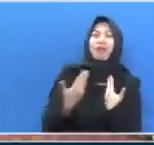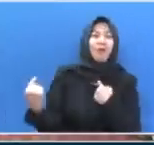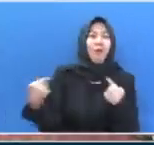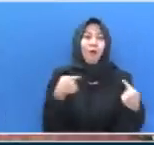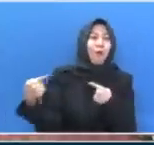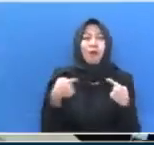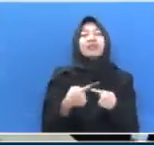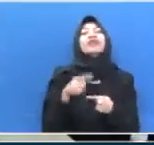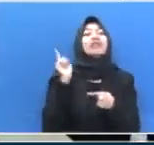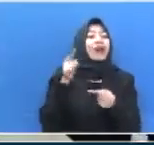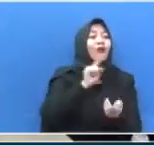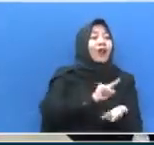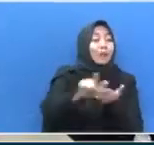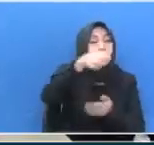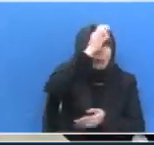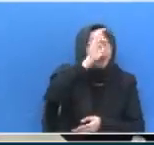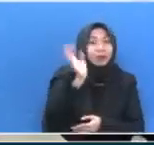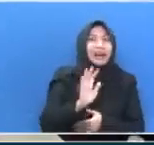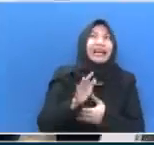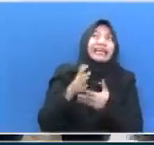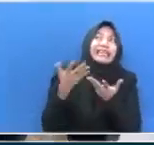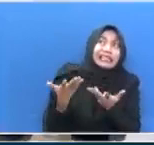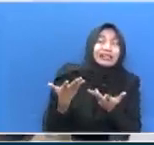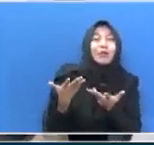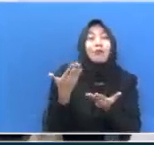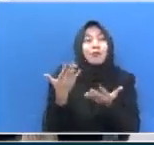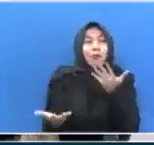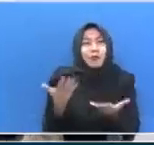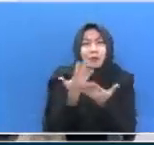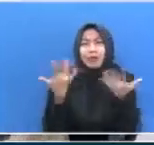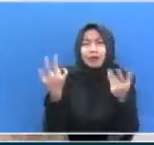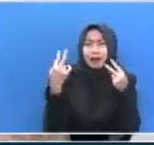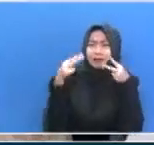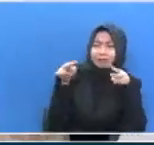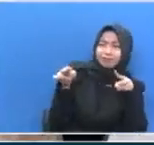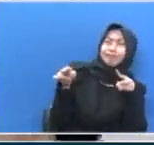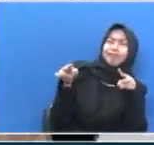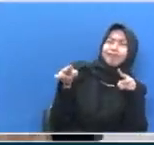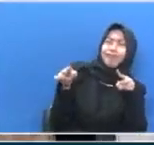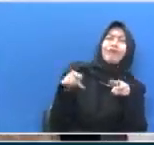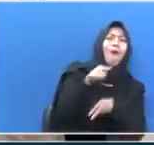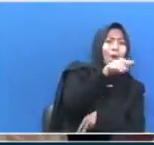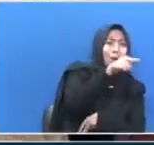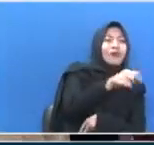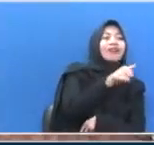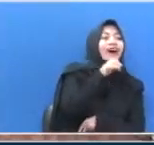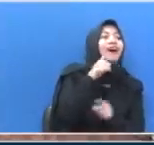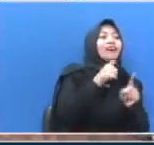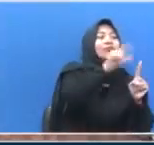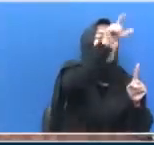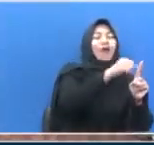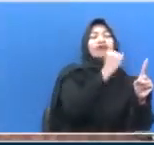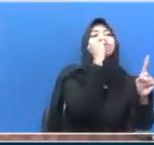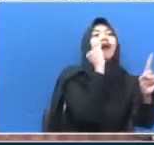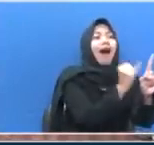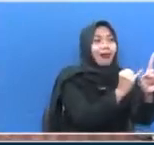kalau itu tidak dilaporkan ke polisi misalnya mungkin khawatirnya publik itu seakan-akan mengkonfirmasi bahwa Pak Anis Itu adalah salah